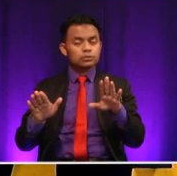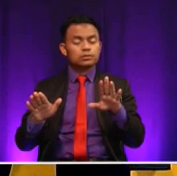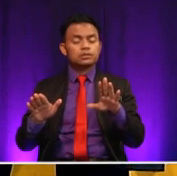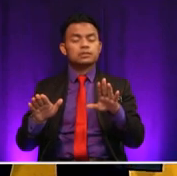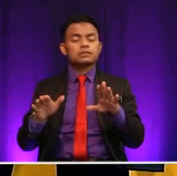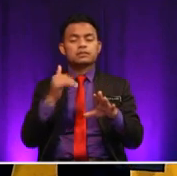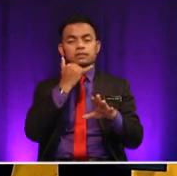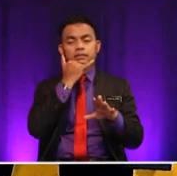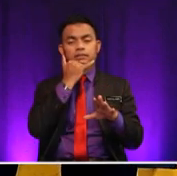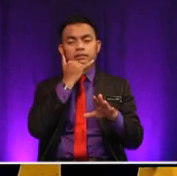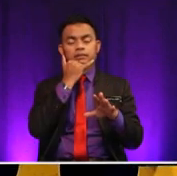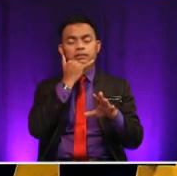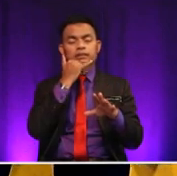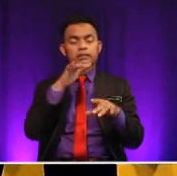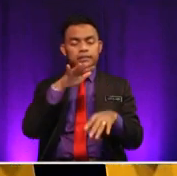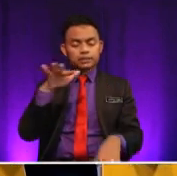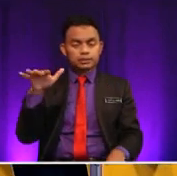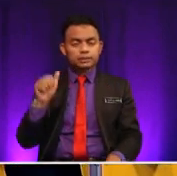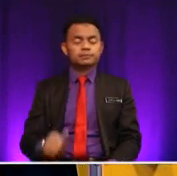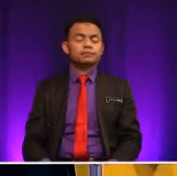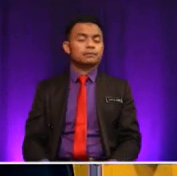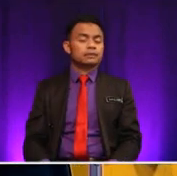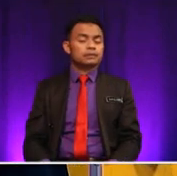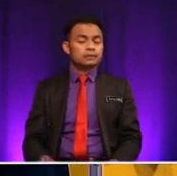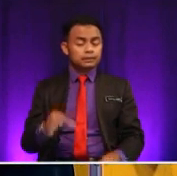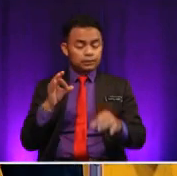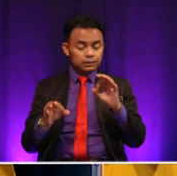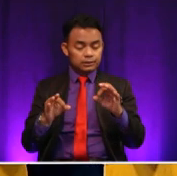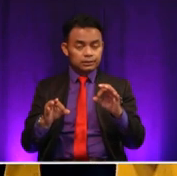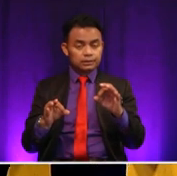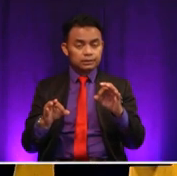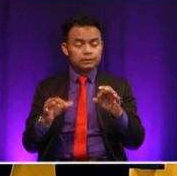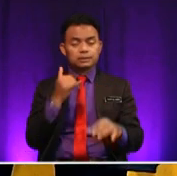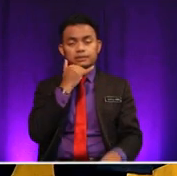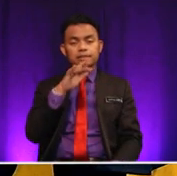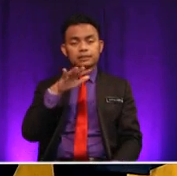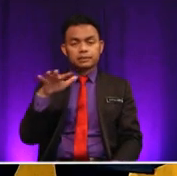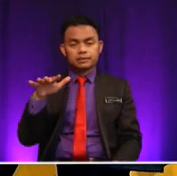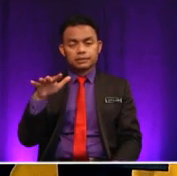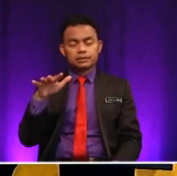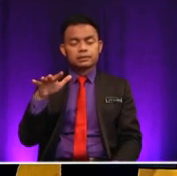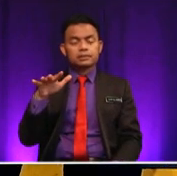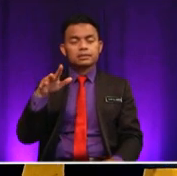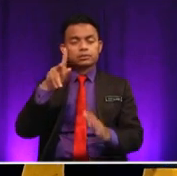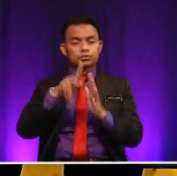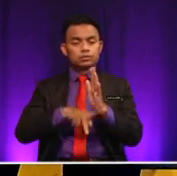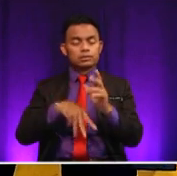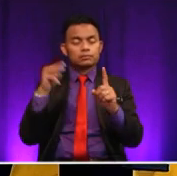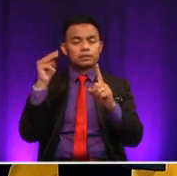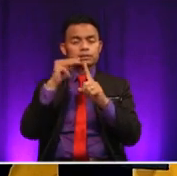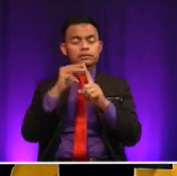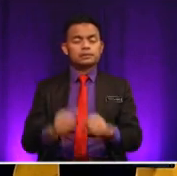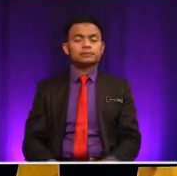oke itu penting tuh ejaan-ejaan untuk otot jangan salah ijil oke jadi seterusnya aku lagi 4 kali penting tadi